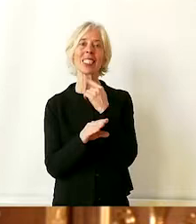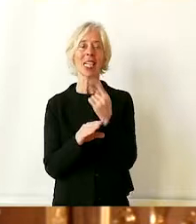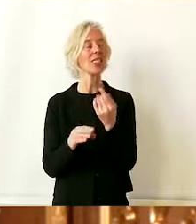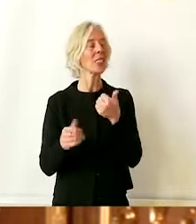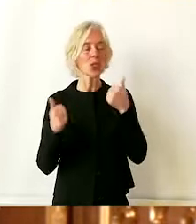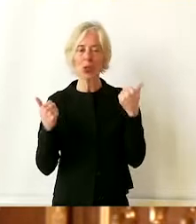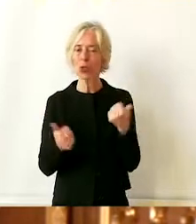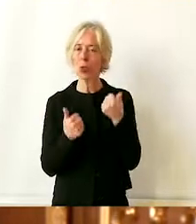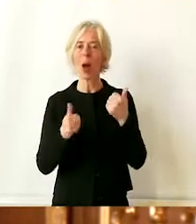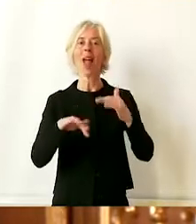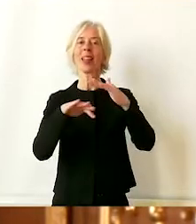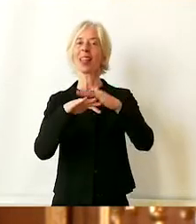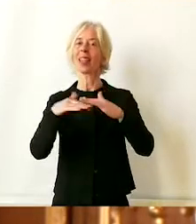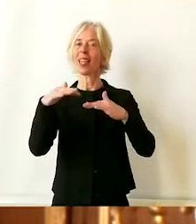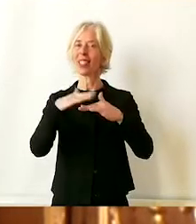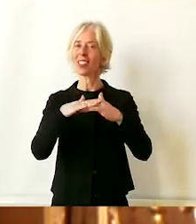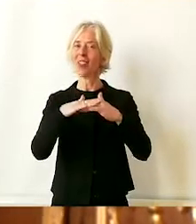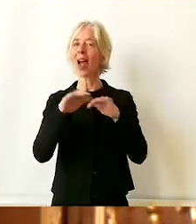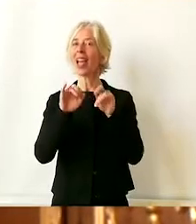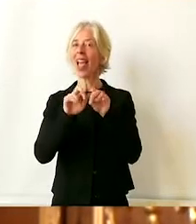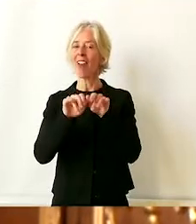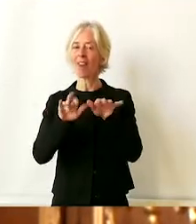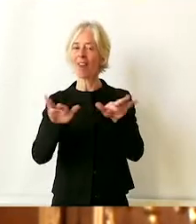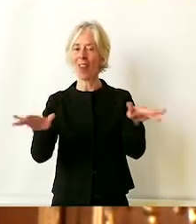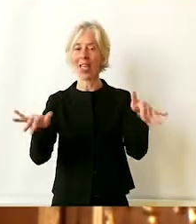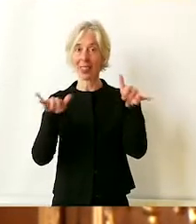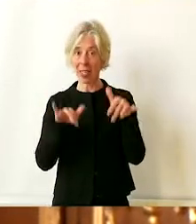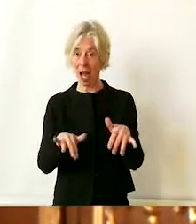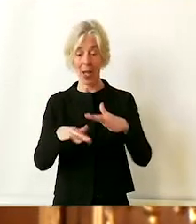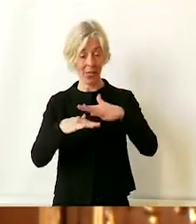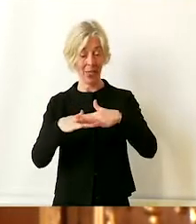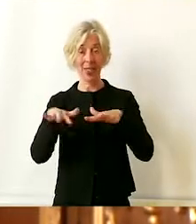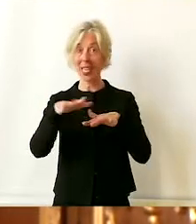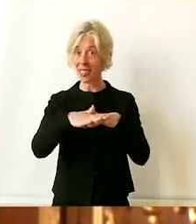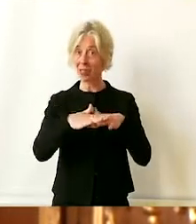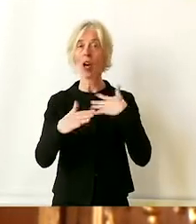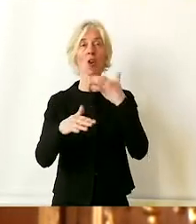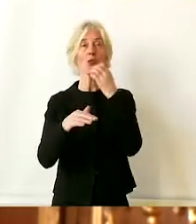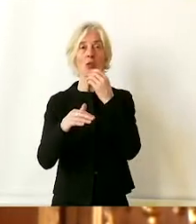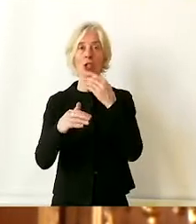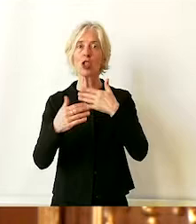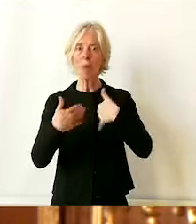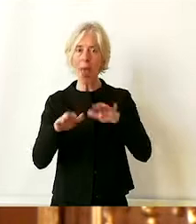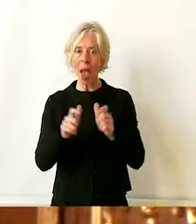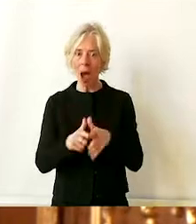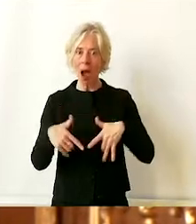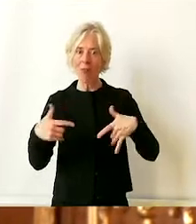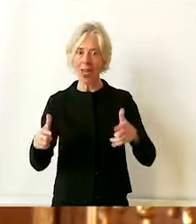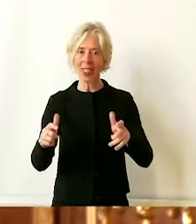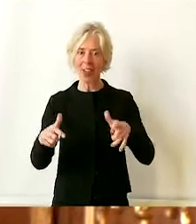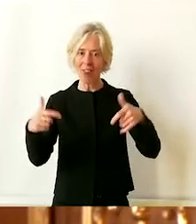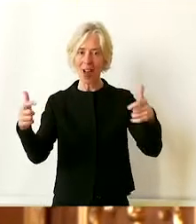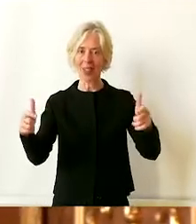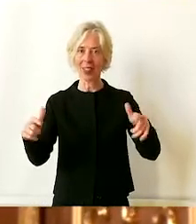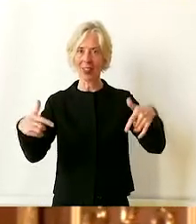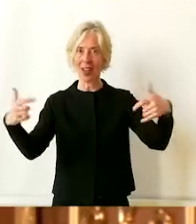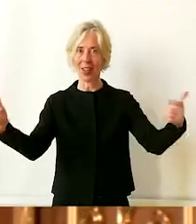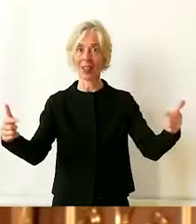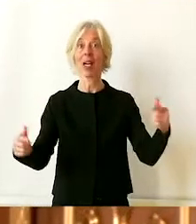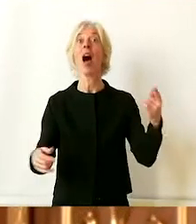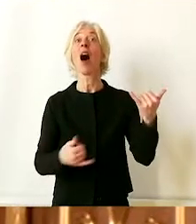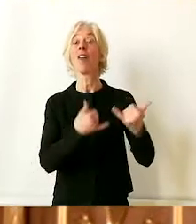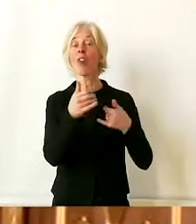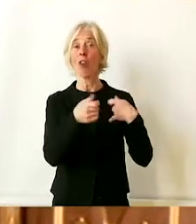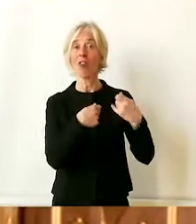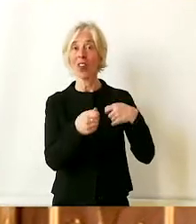sehen Netzwerkeffekte, die wollen wir ausbauen. Wir sind ja nicht nur mit Unternehmen hier unterwegs, sondern Frau Oberbürgermeisterin hat es bei der Begrüßung erwähnt, auch